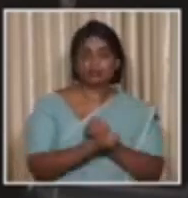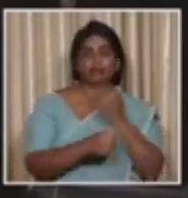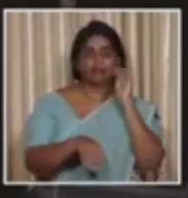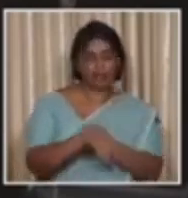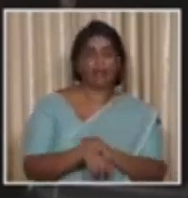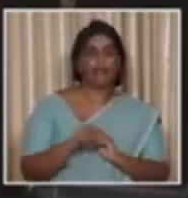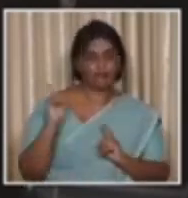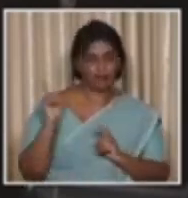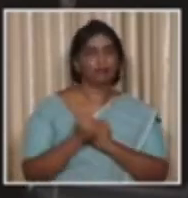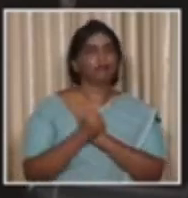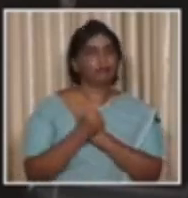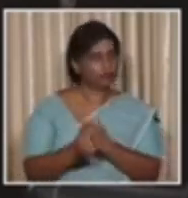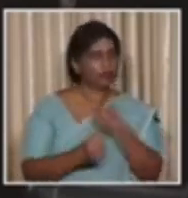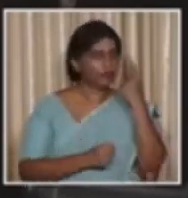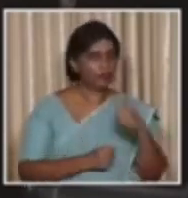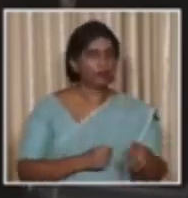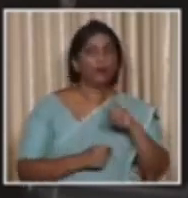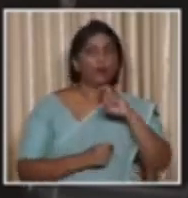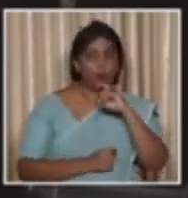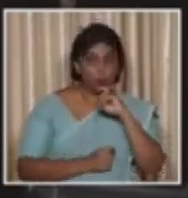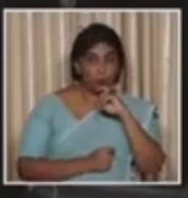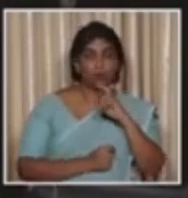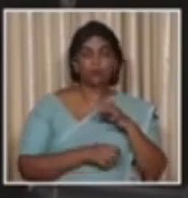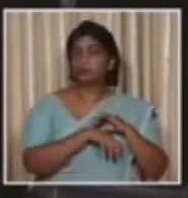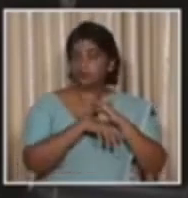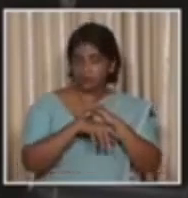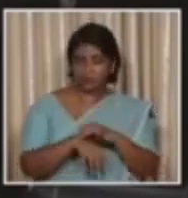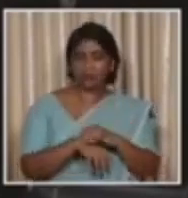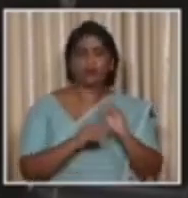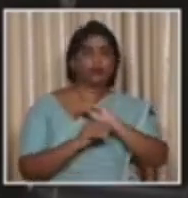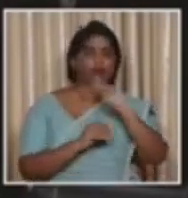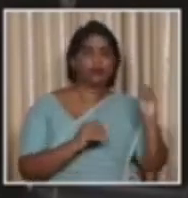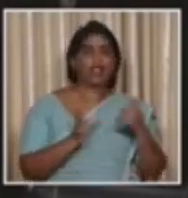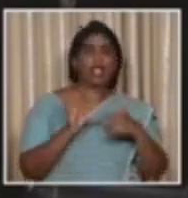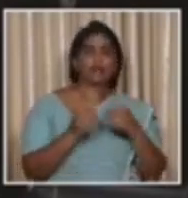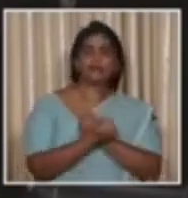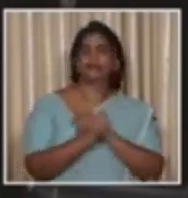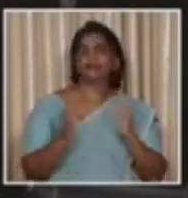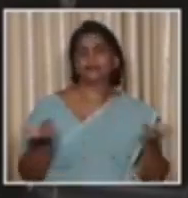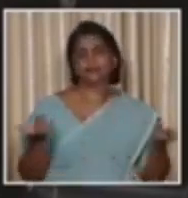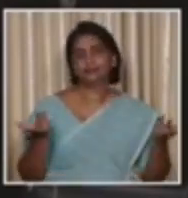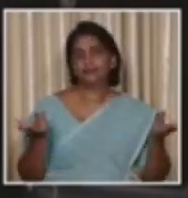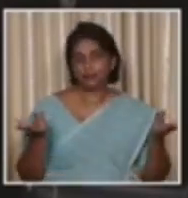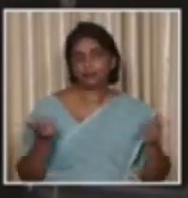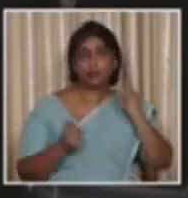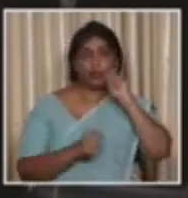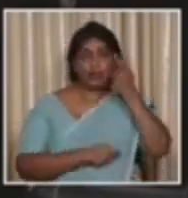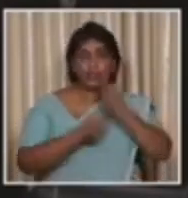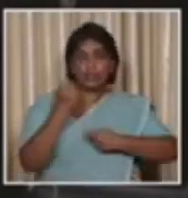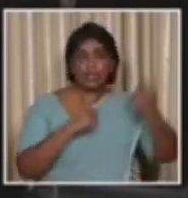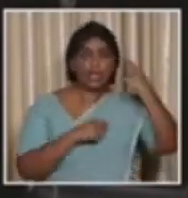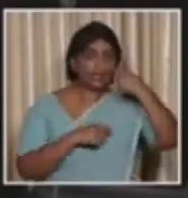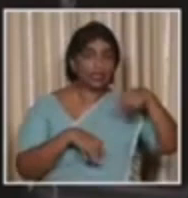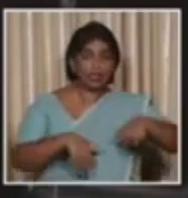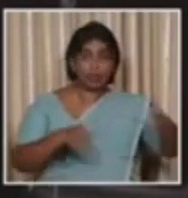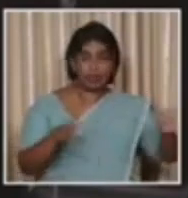අරගෙන ඉන්නවා. හැබැයි වැඩේ තියෙන්නේ අපේ අධිකරණයට මේ වගේ ඉදිරිපත් කරාම ටික දවසකින් ඉතින් අපත් දෙනවා. මේ මිනිස් වෙළඳාම කරලා තායිලන්තේ